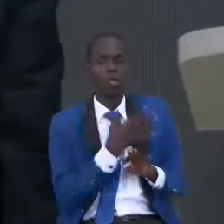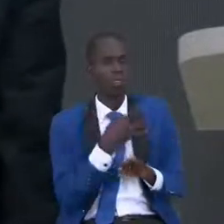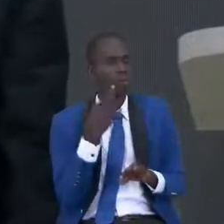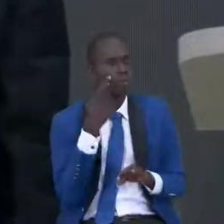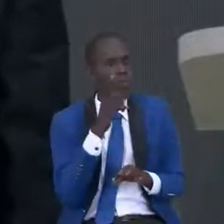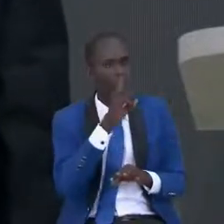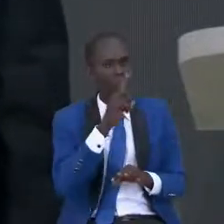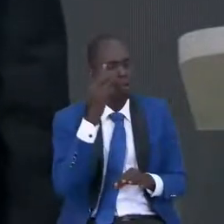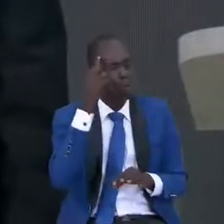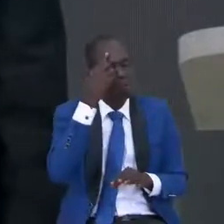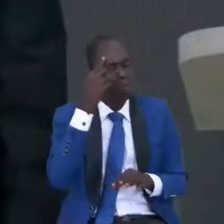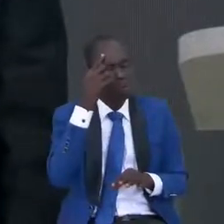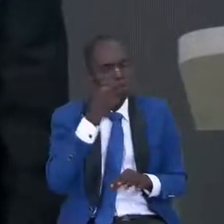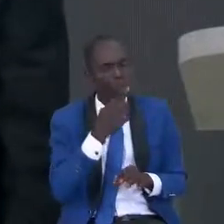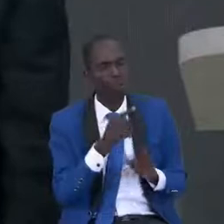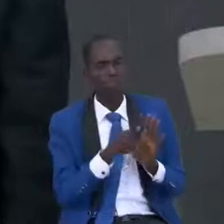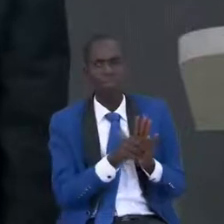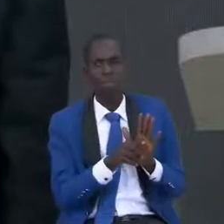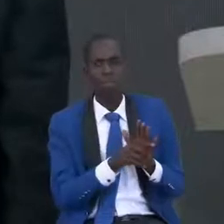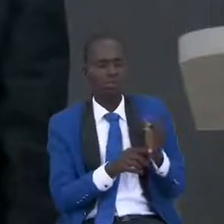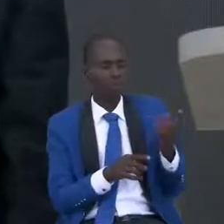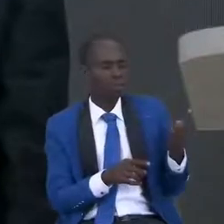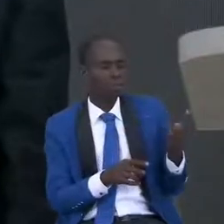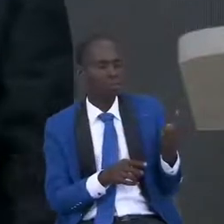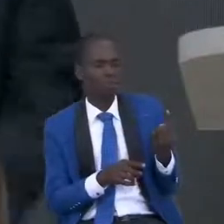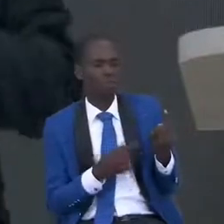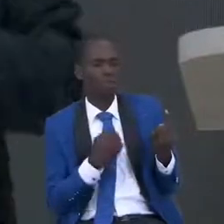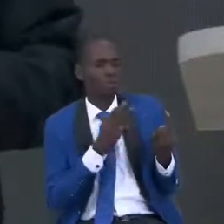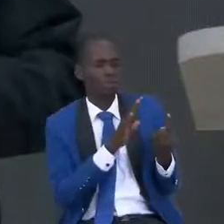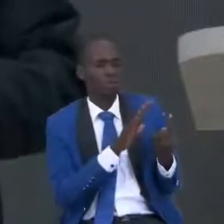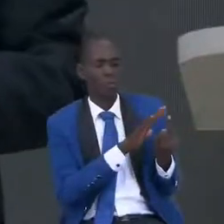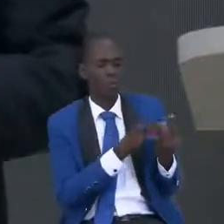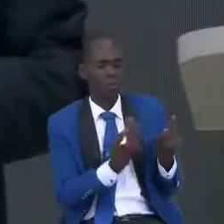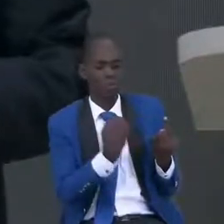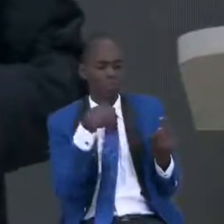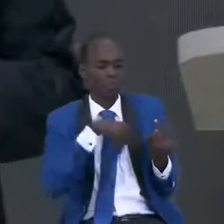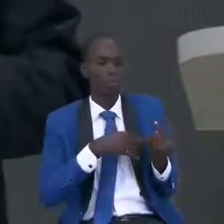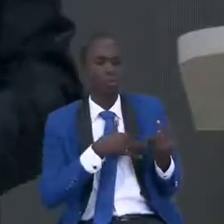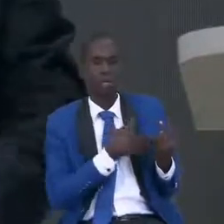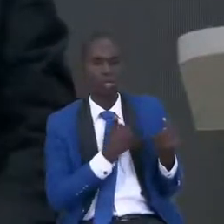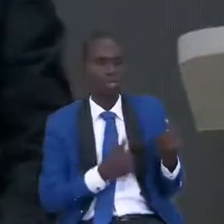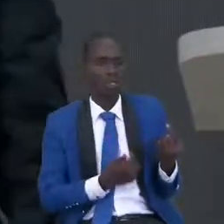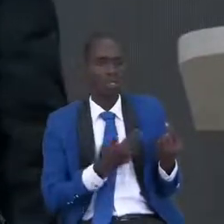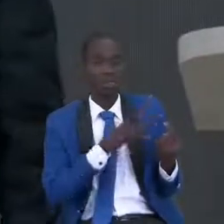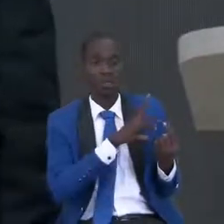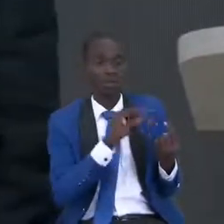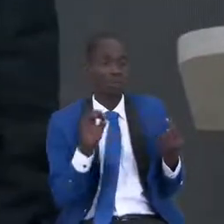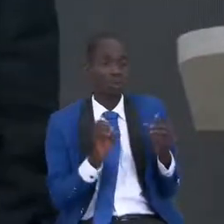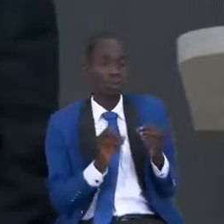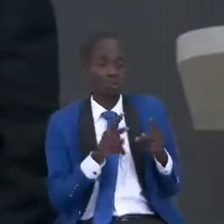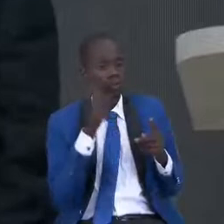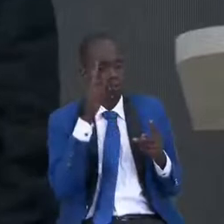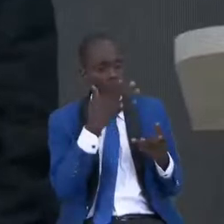c'est une pensée d'incrédulité. Elle dit, c'est une pensée d'incrédulité. Alors, plus de place ici.